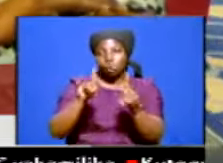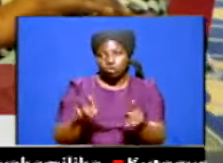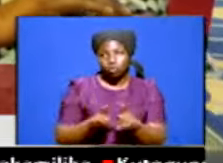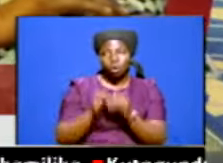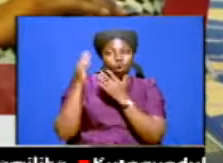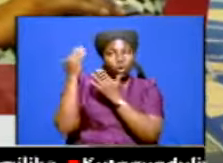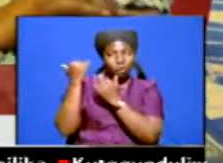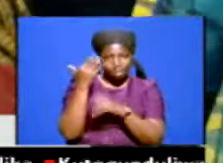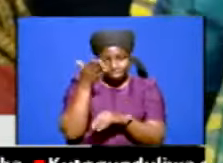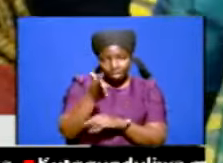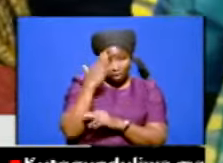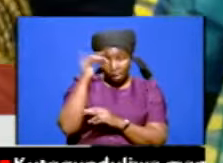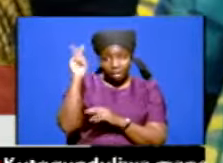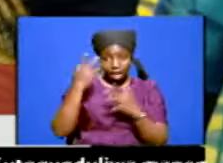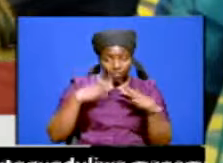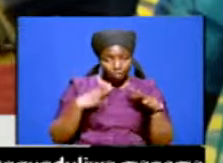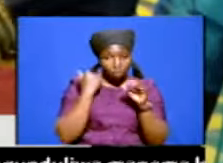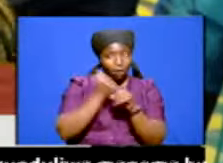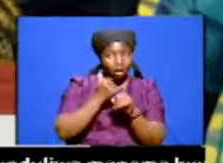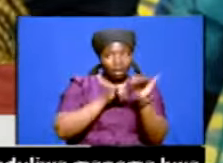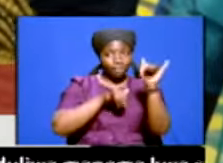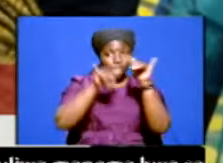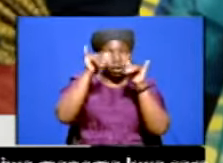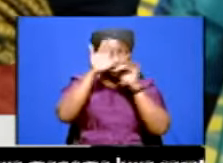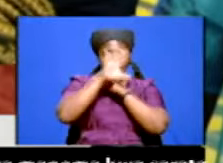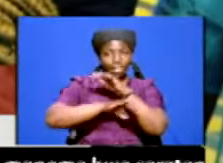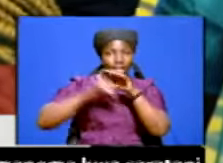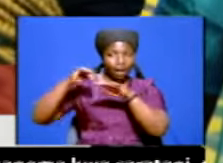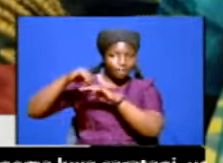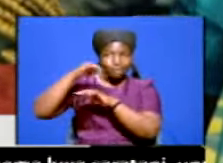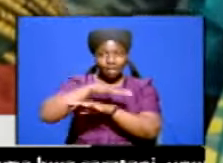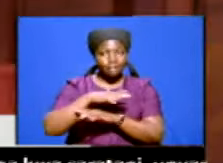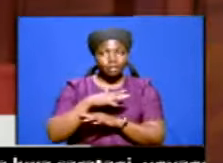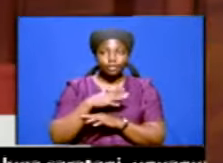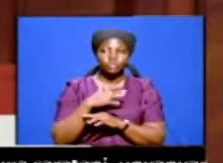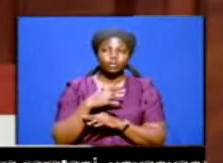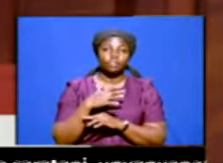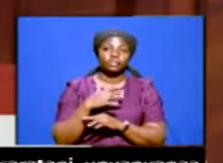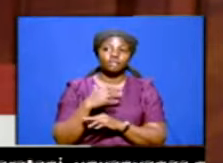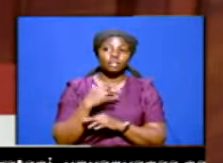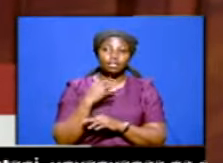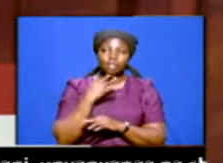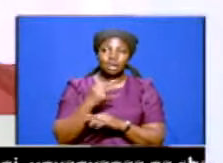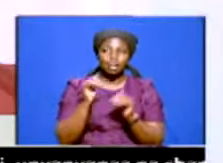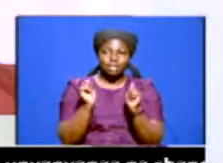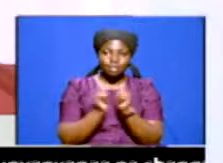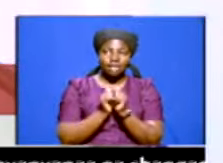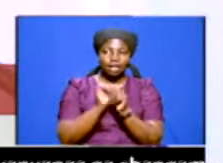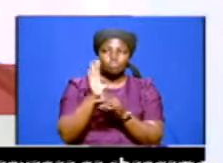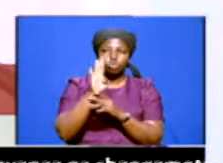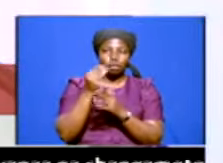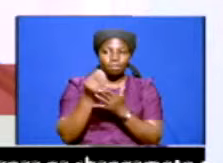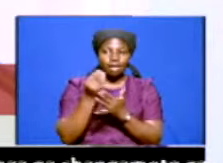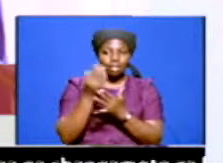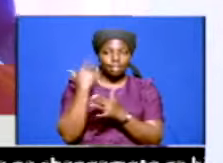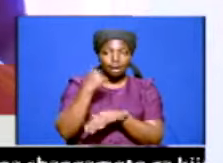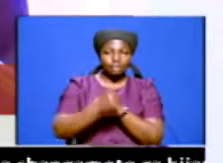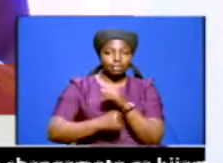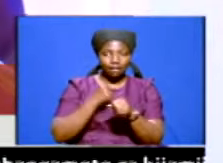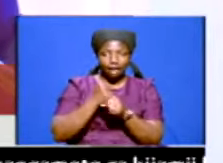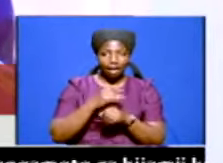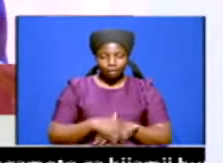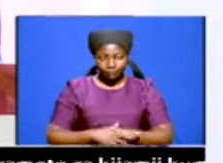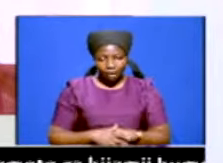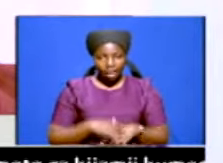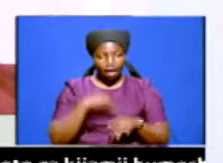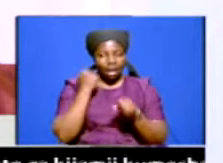Wakenya wanaofanya kazi ugenini walituma nyumbani shilingi bilioni 310 mwaka uliopita. Labor